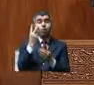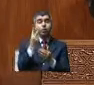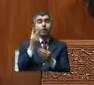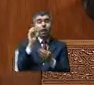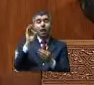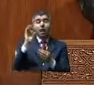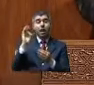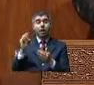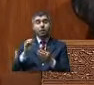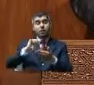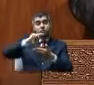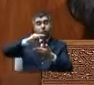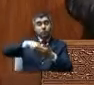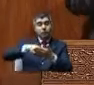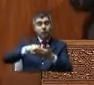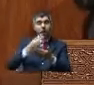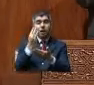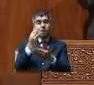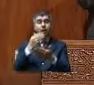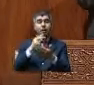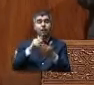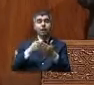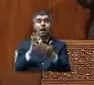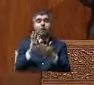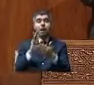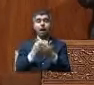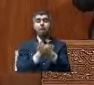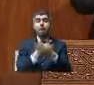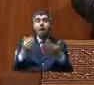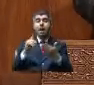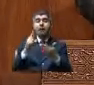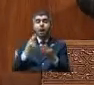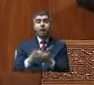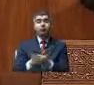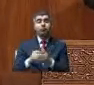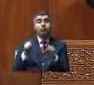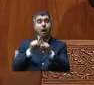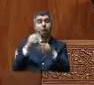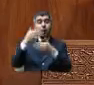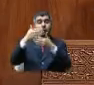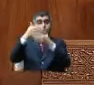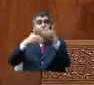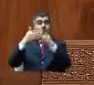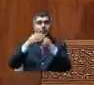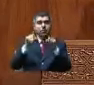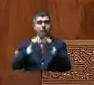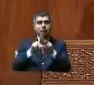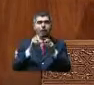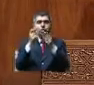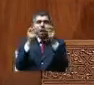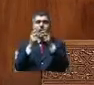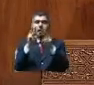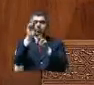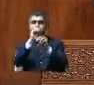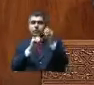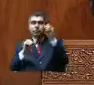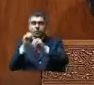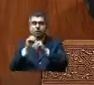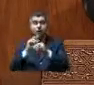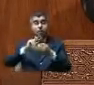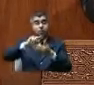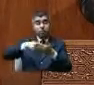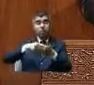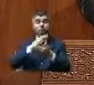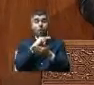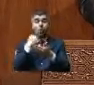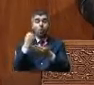التعاقد بشأنها بقيمة إجمالية تبلغ 3.4 مليار درهم، فيما البنايات المتبقية هي قيد الدراسة. وقد صادقت الحكومة مؤخرا